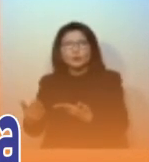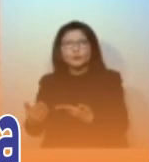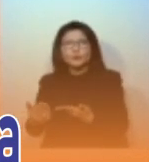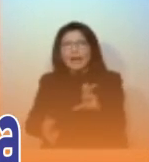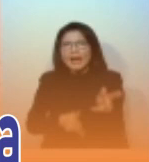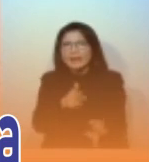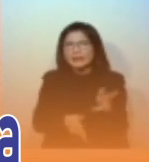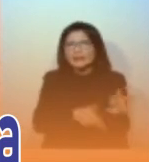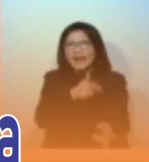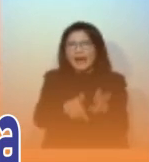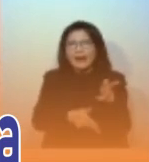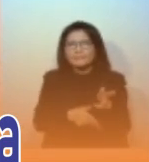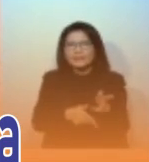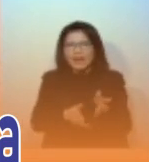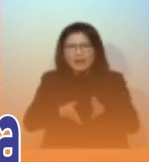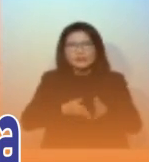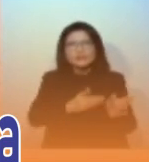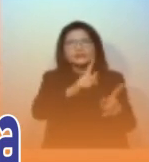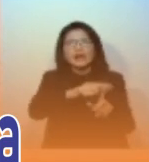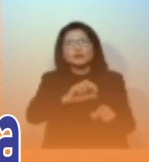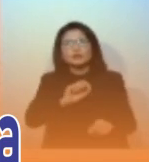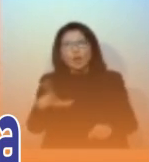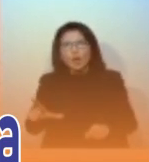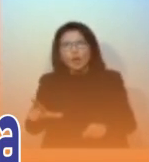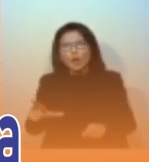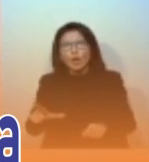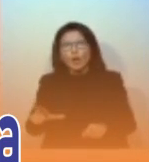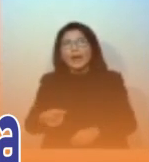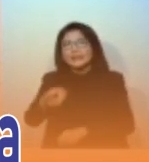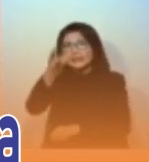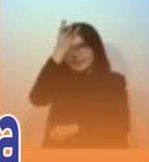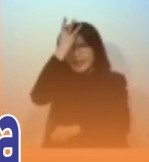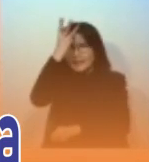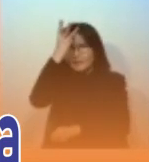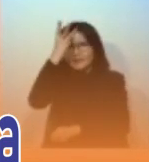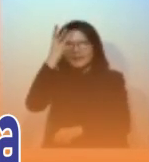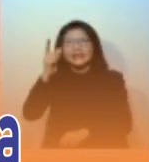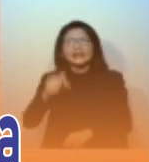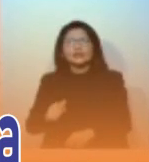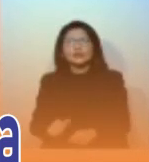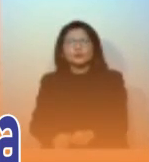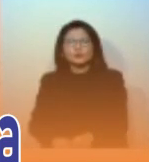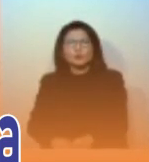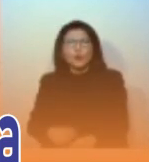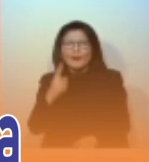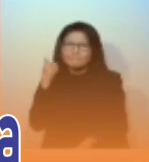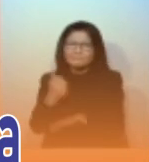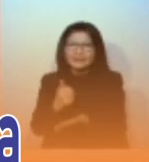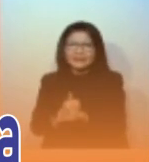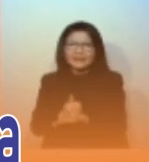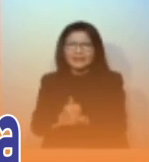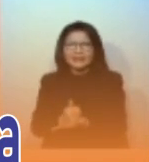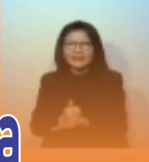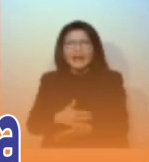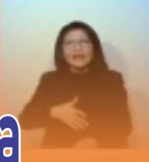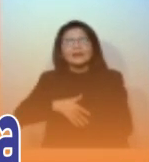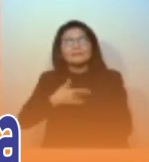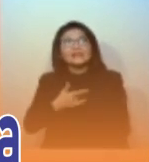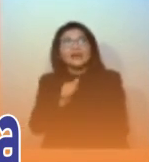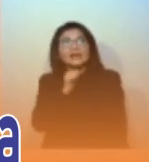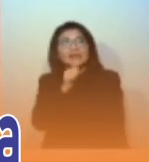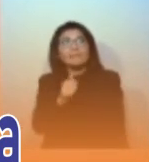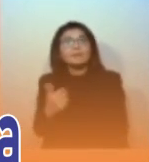api atau jalur tol antar kota di Kalimantan itu urgen. Yang merasakan dari uang itu siapa?